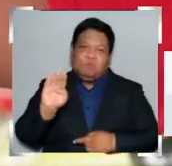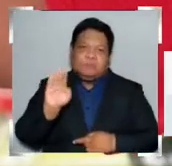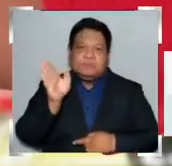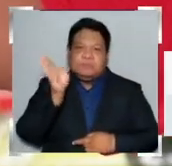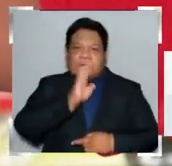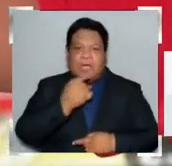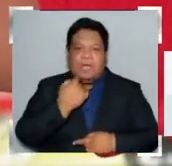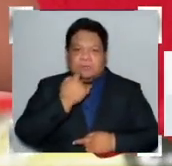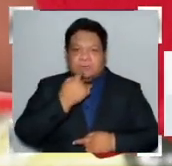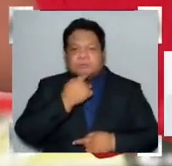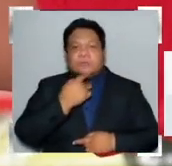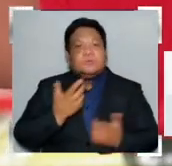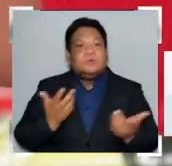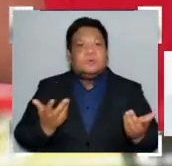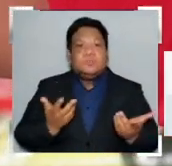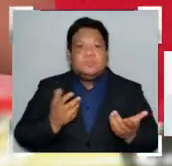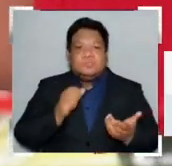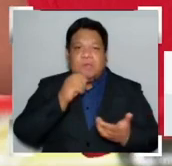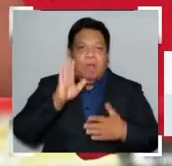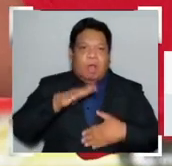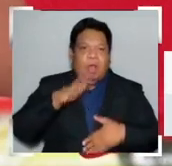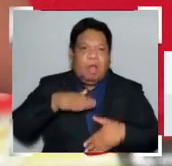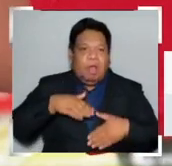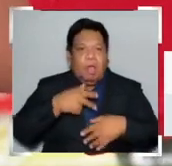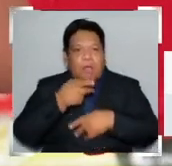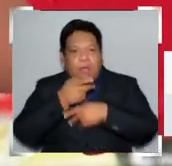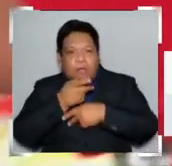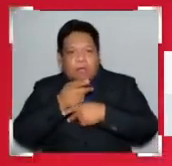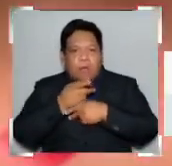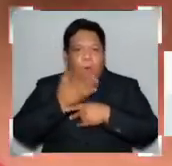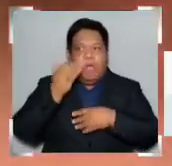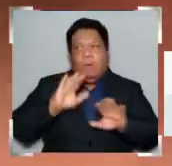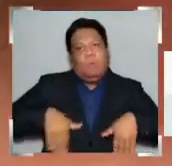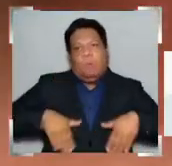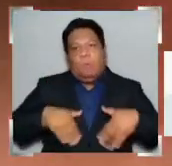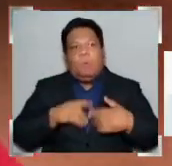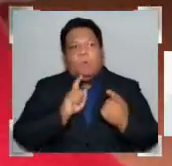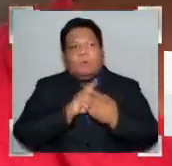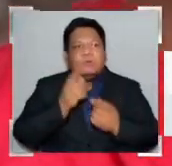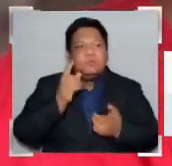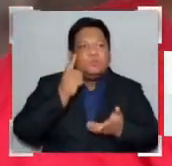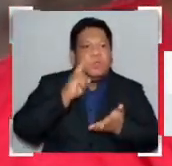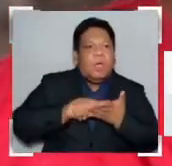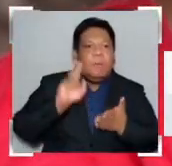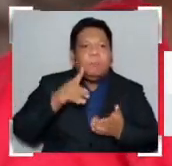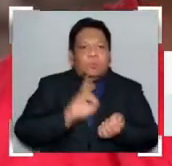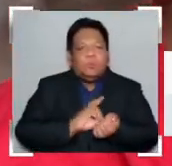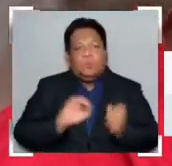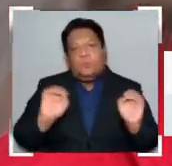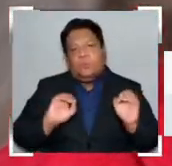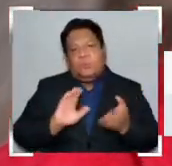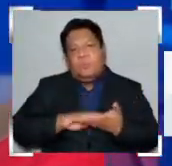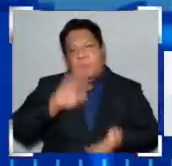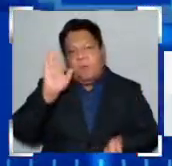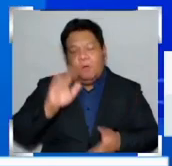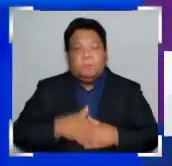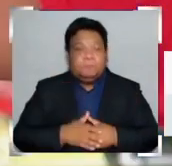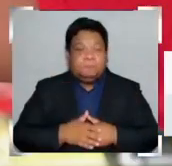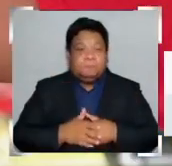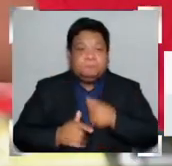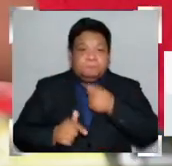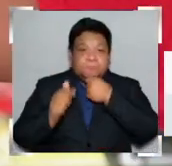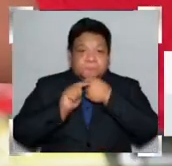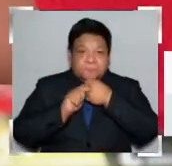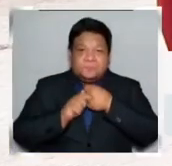maigi. Kasi wala po pang pa-check-up kasi mahal po magpa-check-up. 39 years old na nakapagpa-dentista si Lilay. Sa